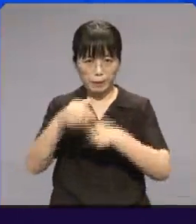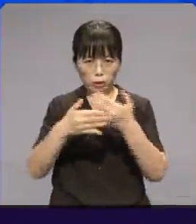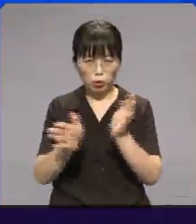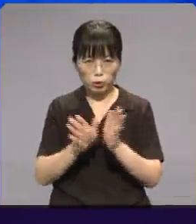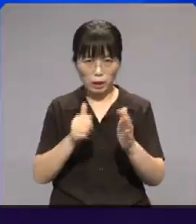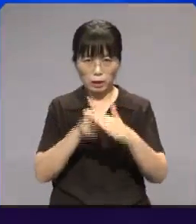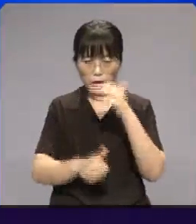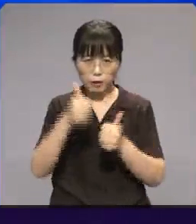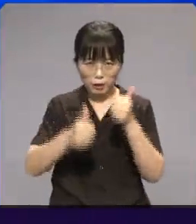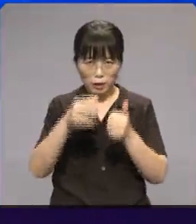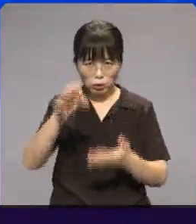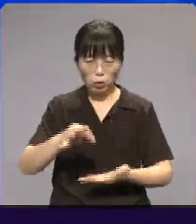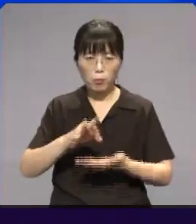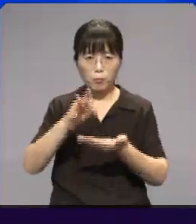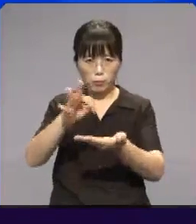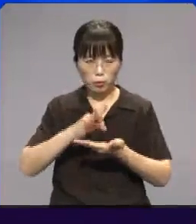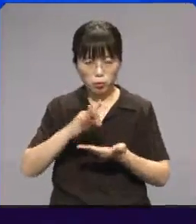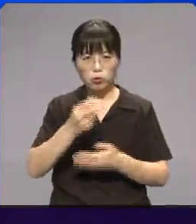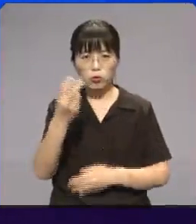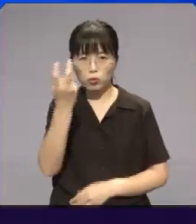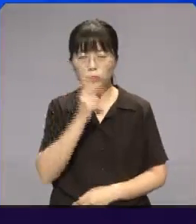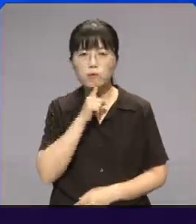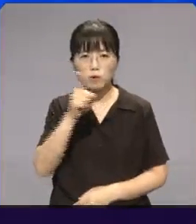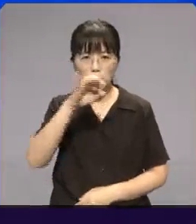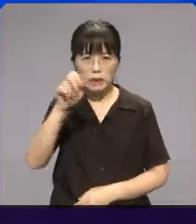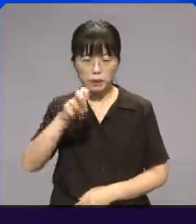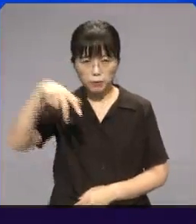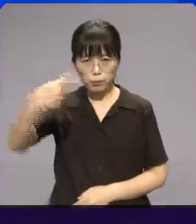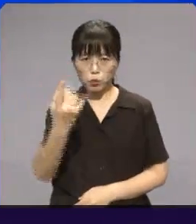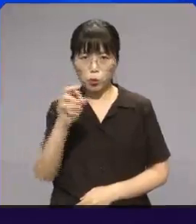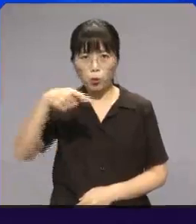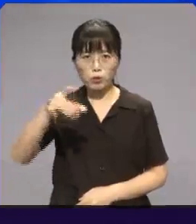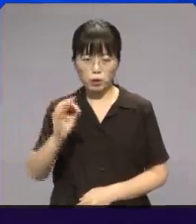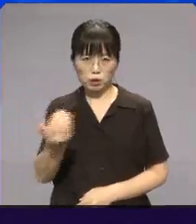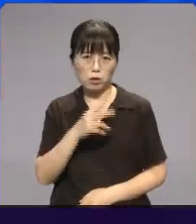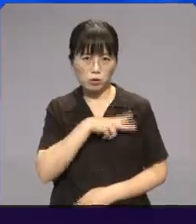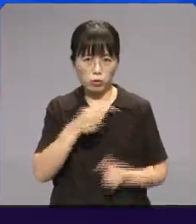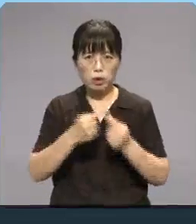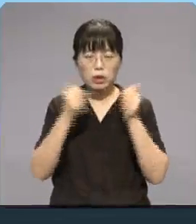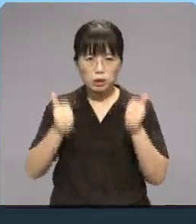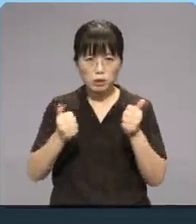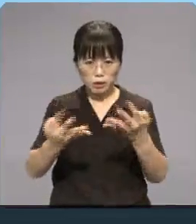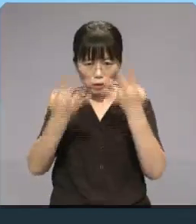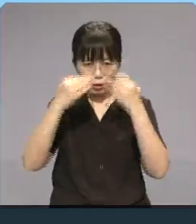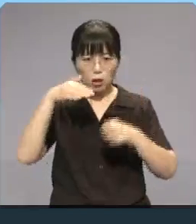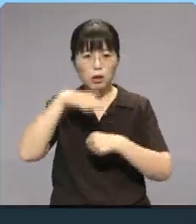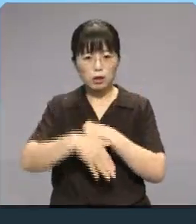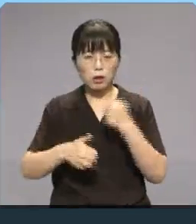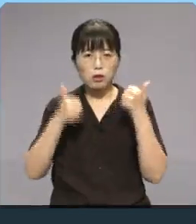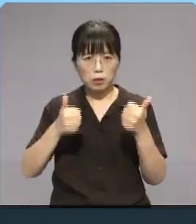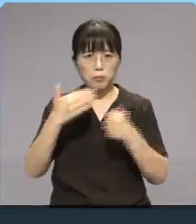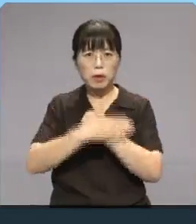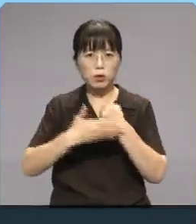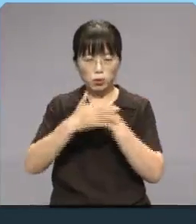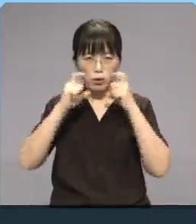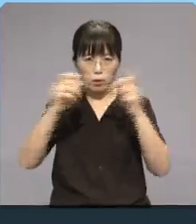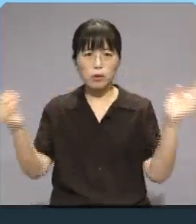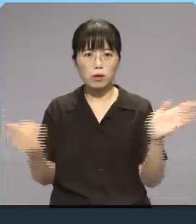더불어민주당 전당대회 돈봉투 수수 혐의로 기소된 임종성 전 의원이 1심에서 징역형 집행유예를